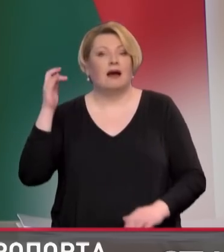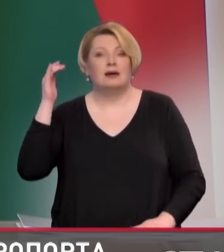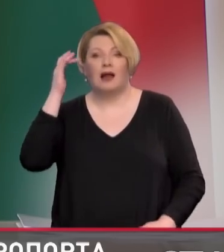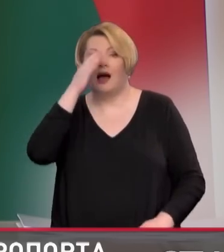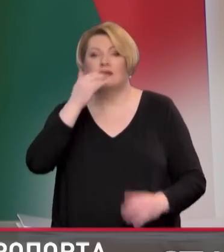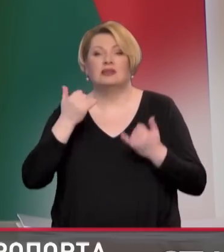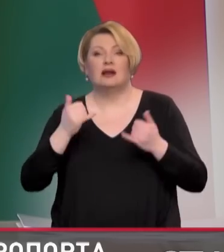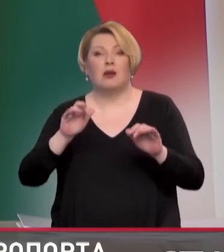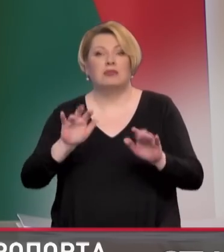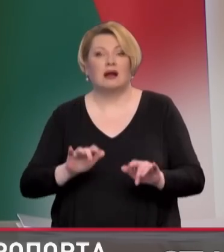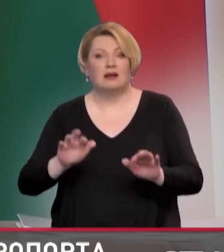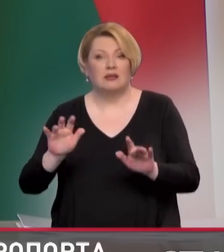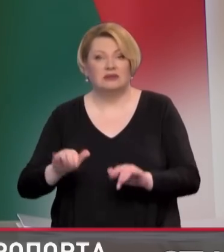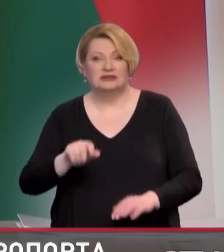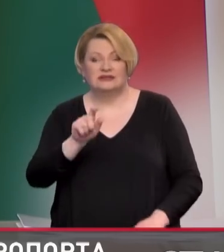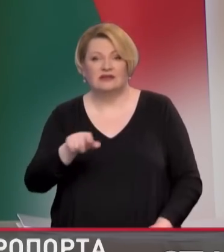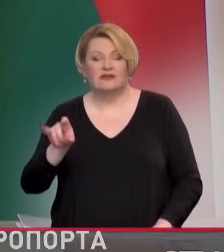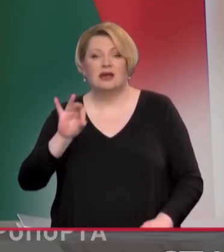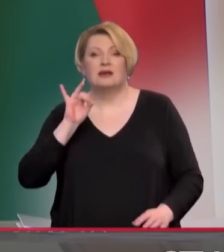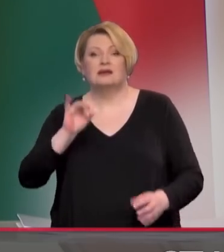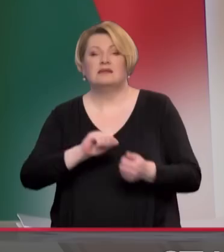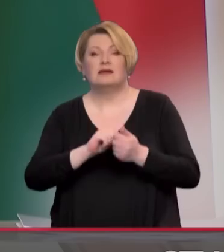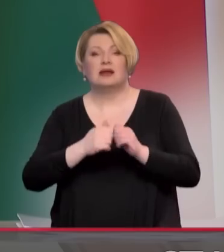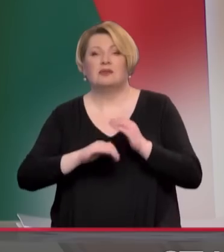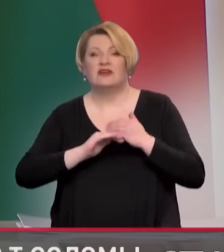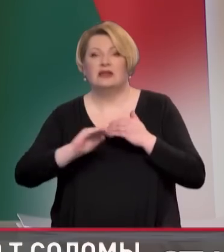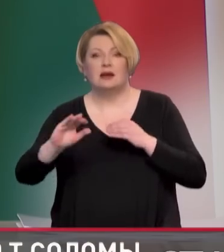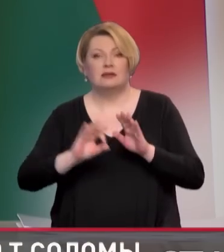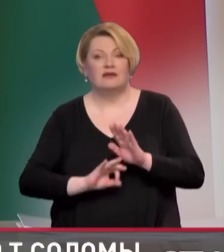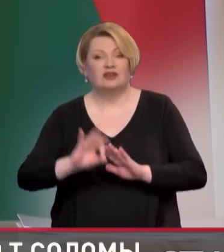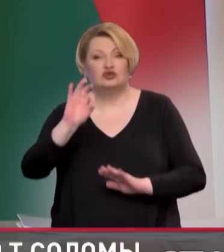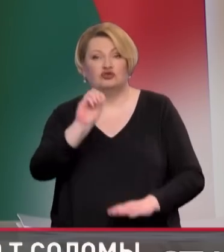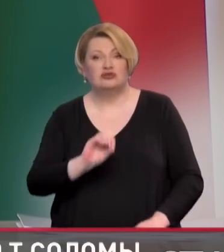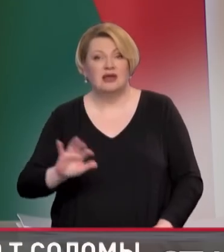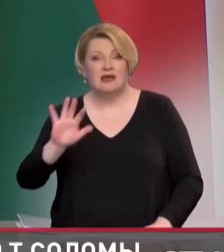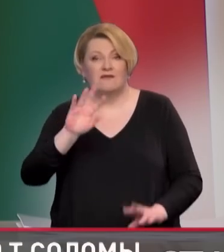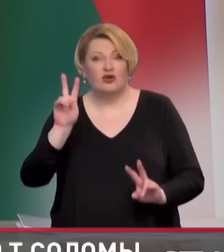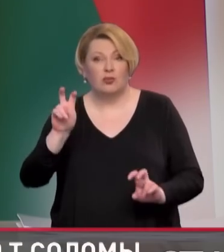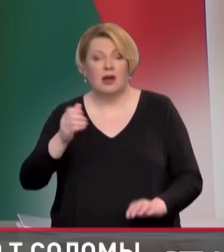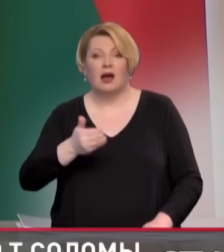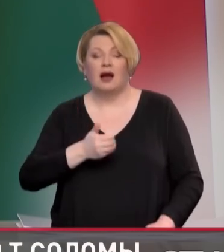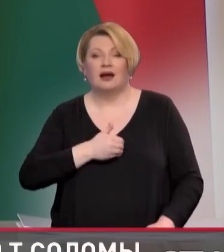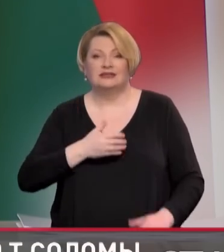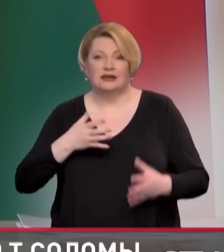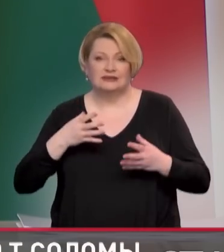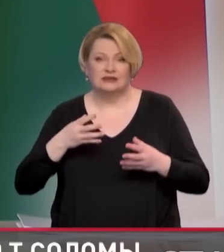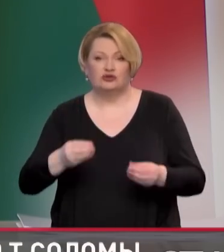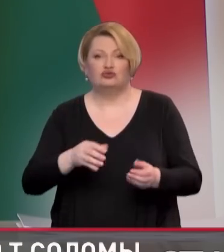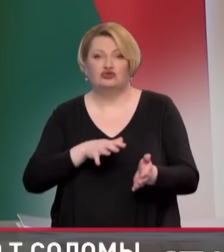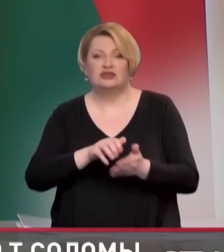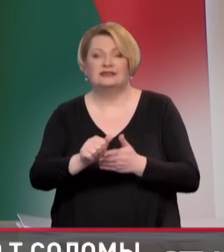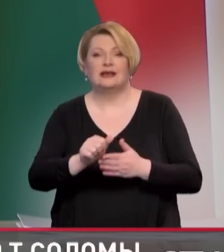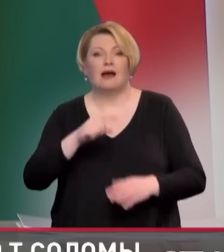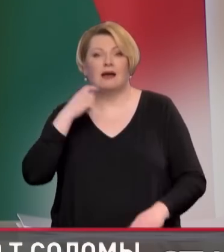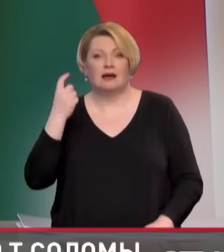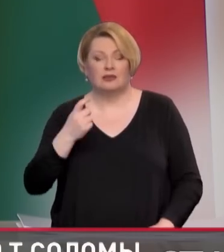для программистов и Кремниевой долины Восточной Европы, хотят задушить экономически.